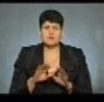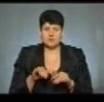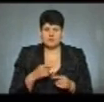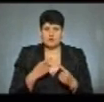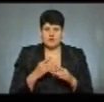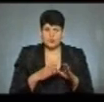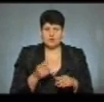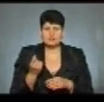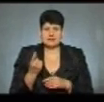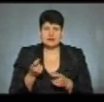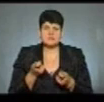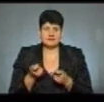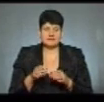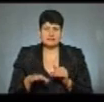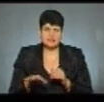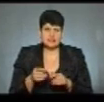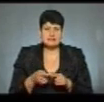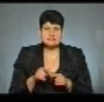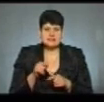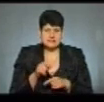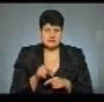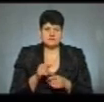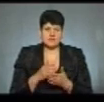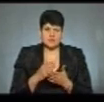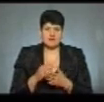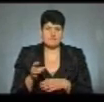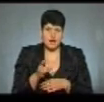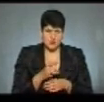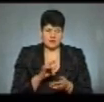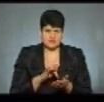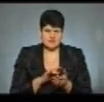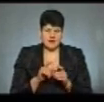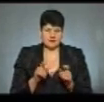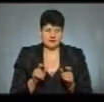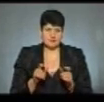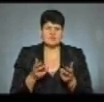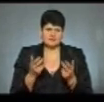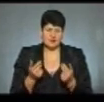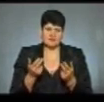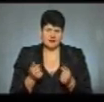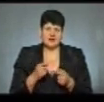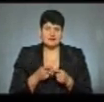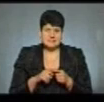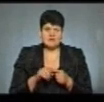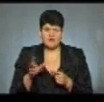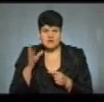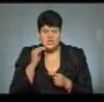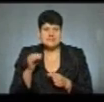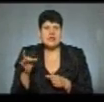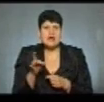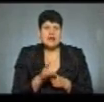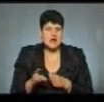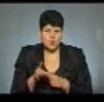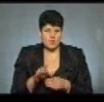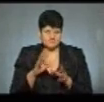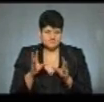кажете, 11 адміністративних територій. Це рахується по районних центрах? Так, чи... це рахується якби цілий район, тому що